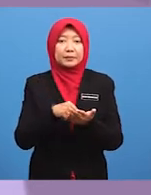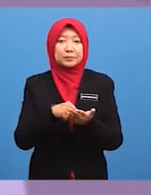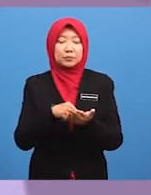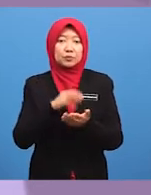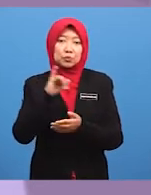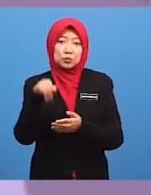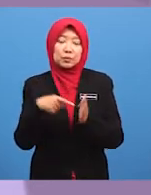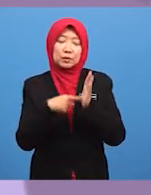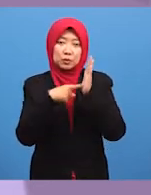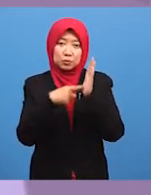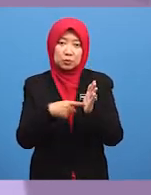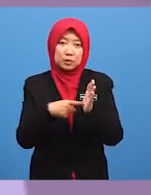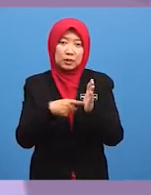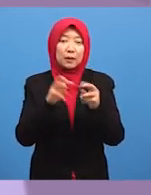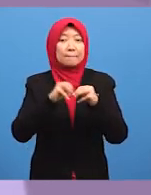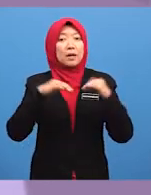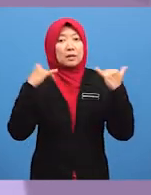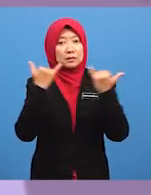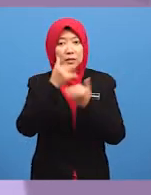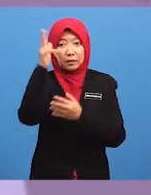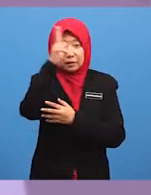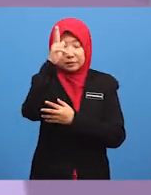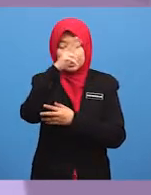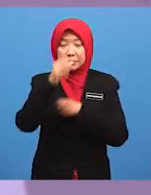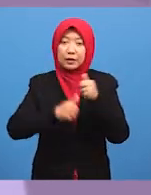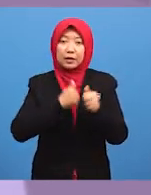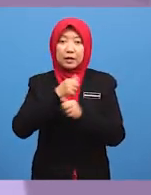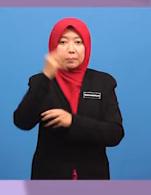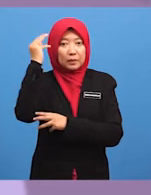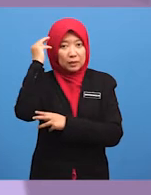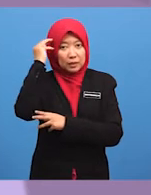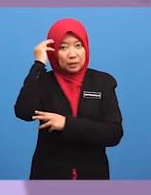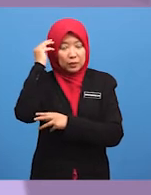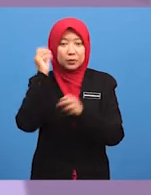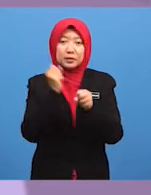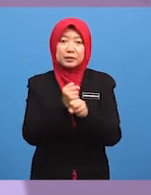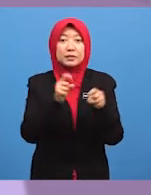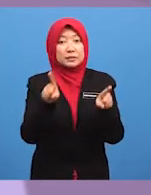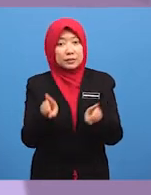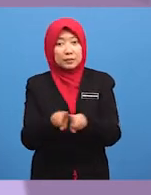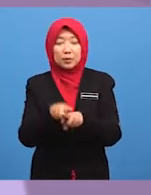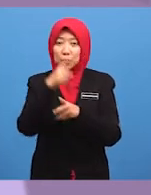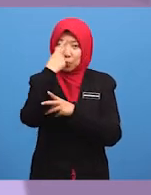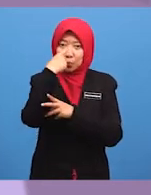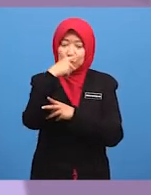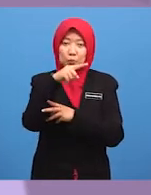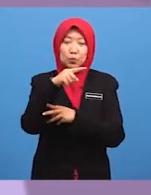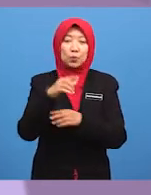turut menunjukkan bahawa masyarakat kerajaan alam Melayu saling bekerjasama